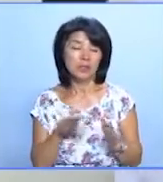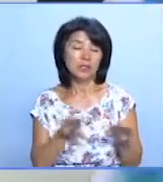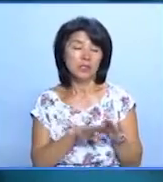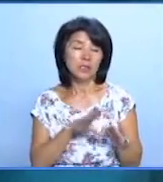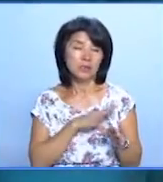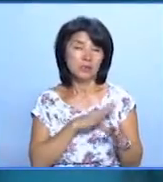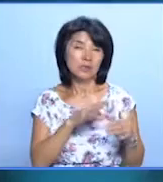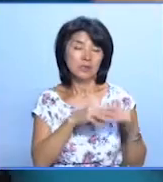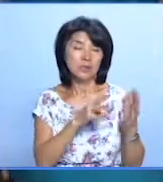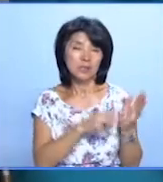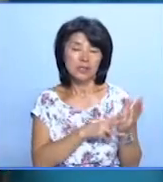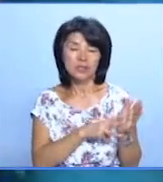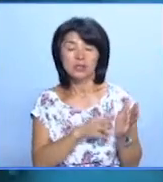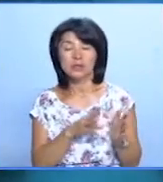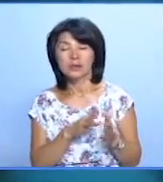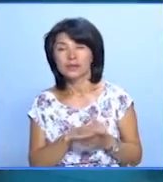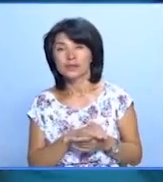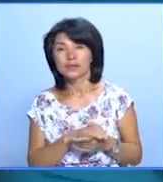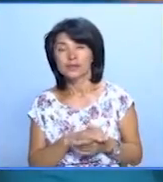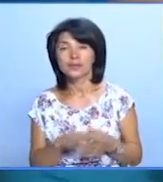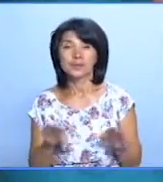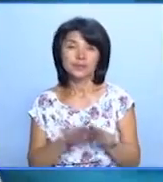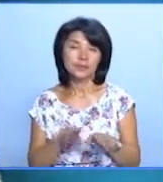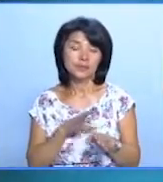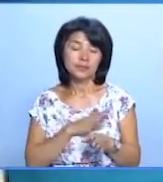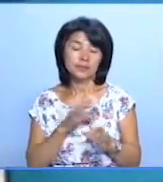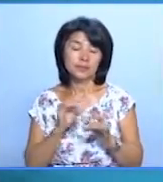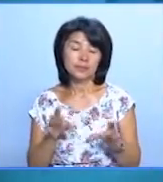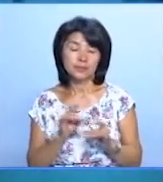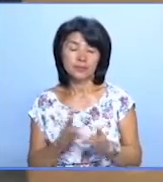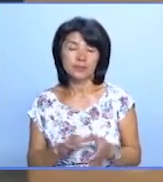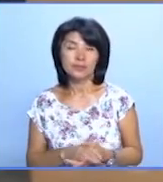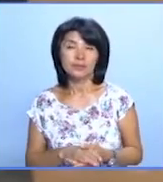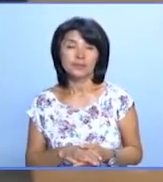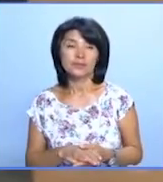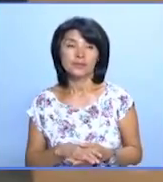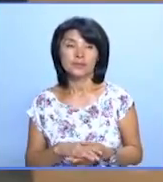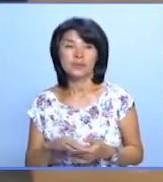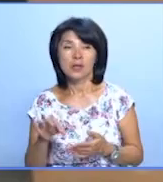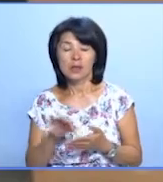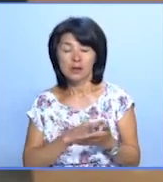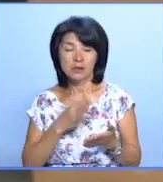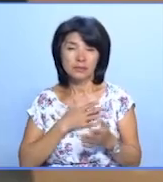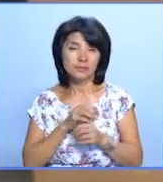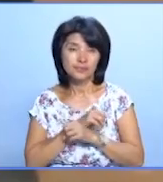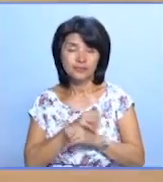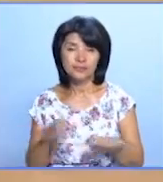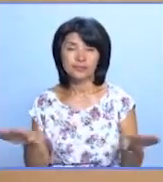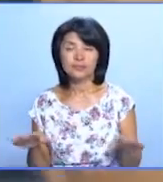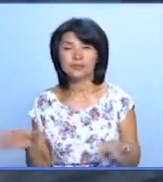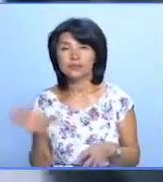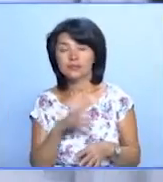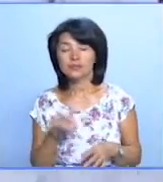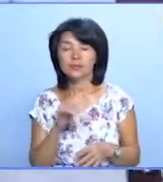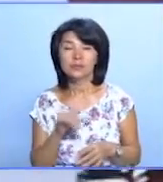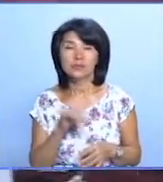товара согласовано с представителями управления здравоохранения, пояснил Илья Теренченко. Сразу мы распределяем все по больницам,